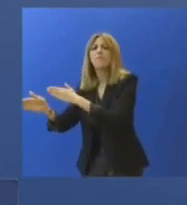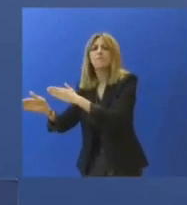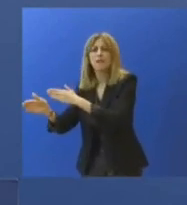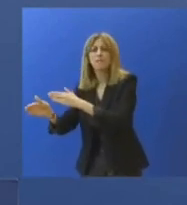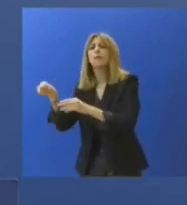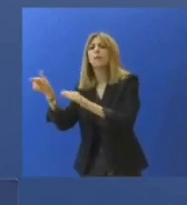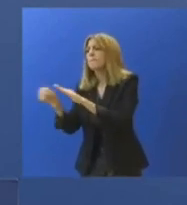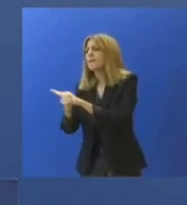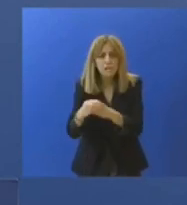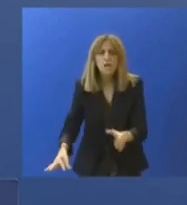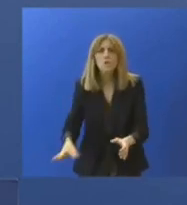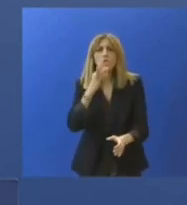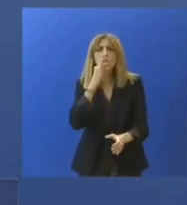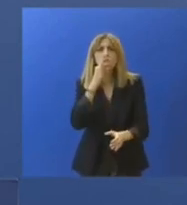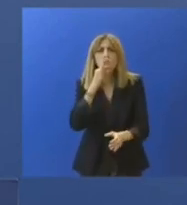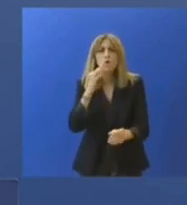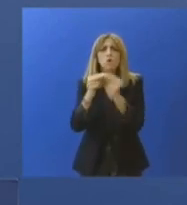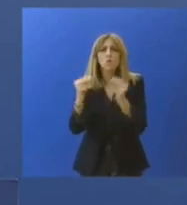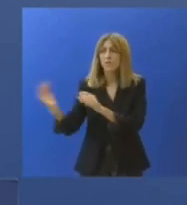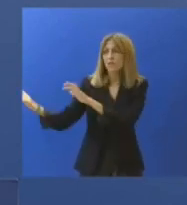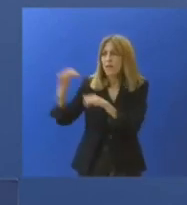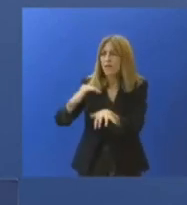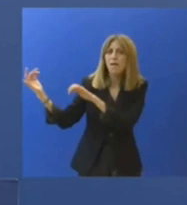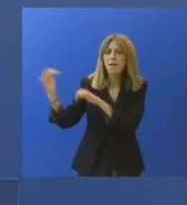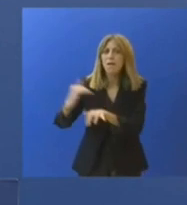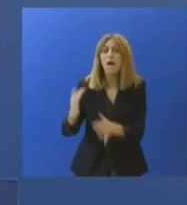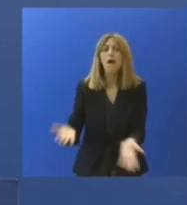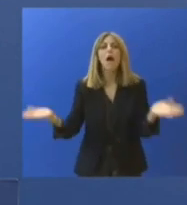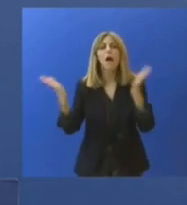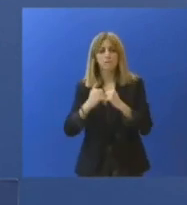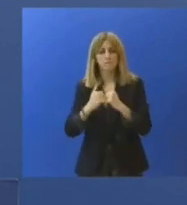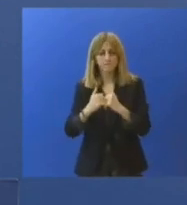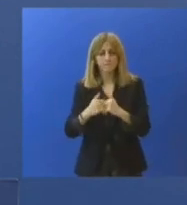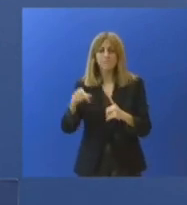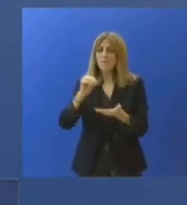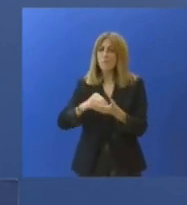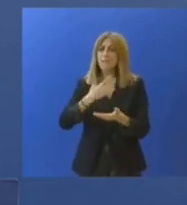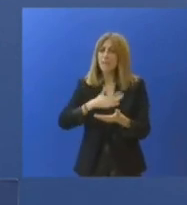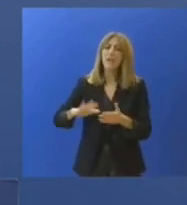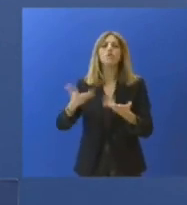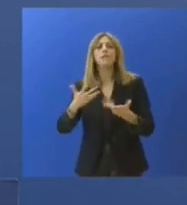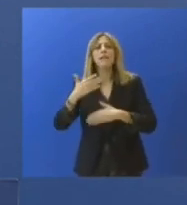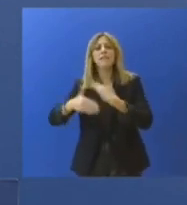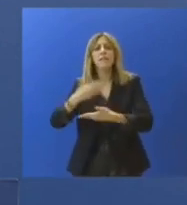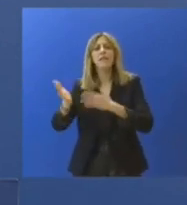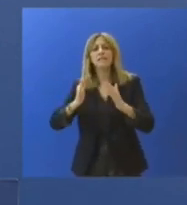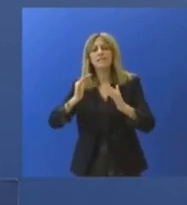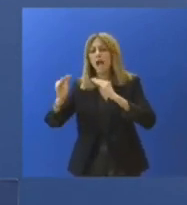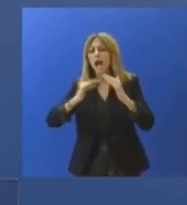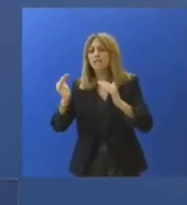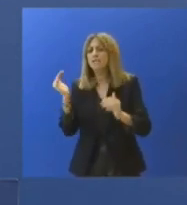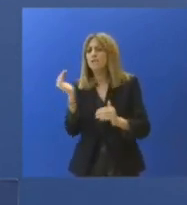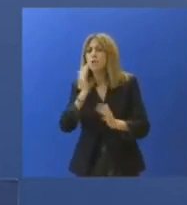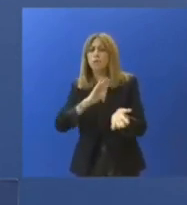αποσυμφορήσει τα νοσοκομεία των νησιών. Με πηξίδα όλα αυτά τα πλεονεκτήματα των κλειστών δομών, η κυβέρνηση προχωρά με αποφασιστικότητα στην υλοποίηση του σχεδίου